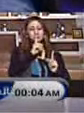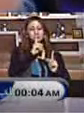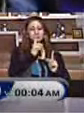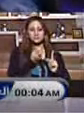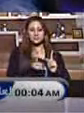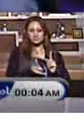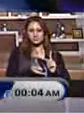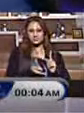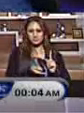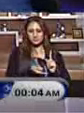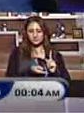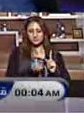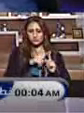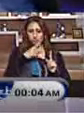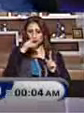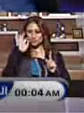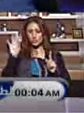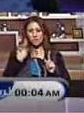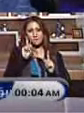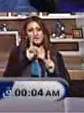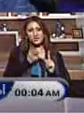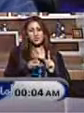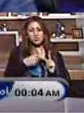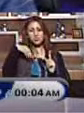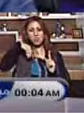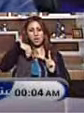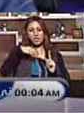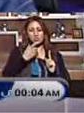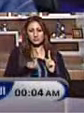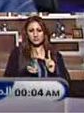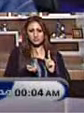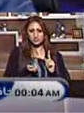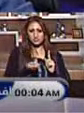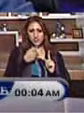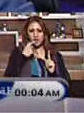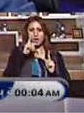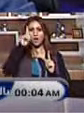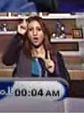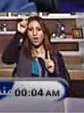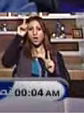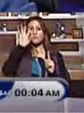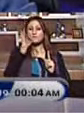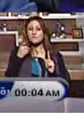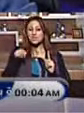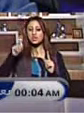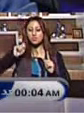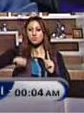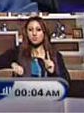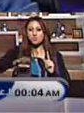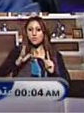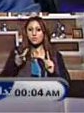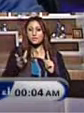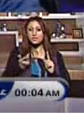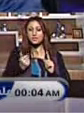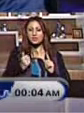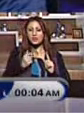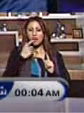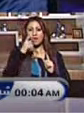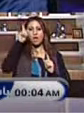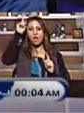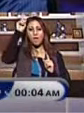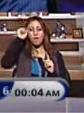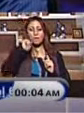خليه شاعر اي كلام ما هو سبحان الله قال فمن ربكما يا موسى ادي حوار اهو فرعون قال ربنا